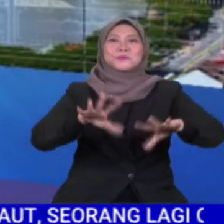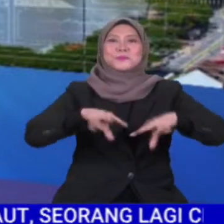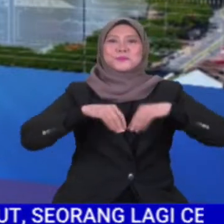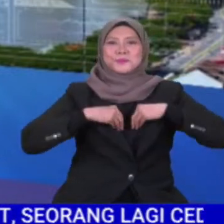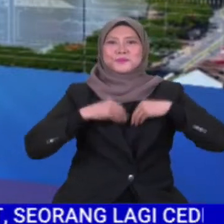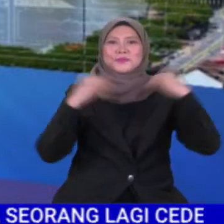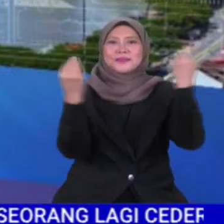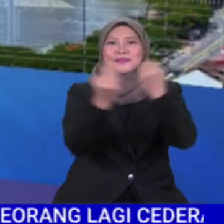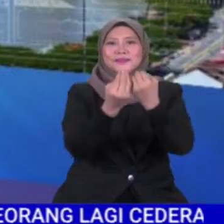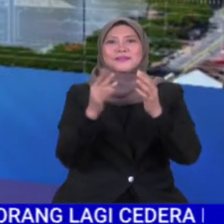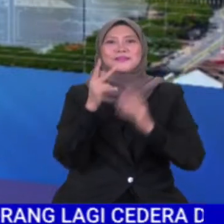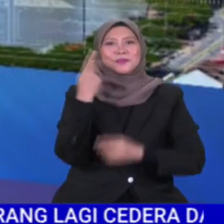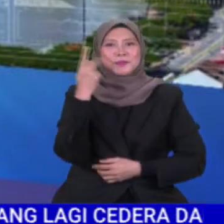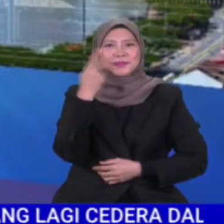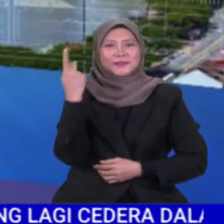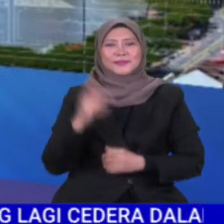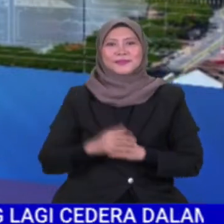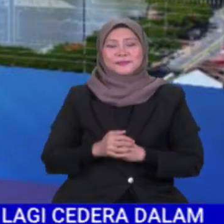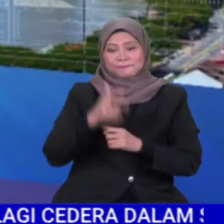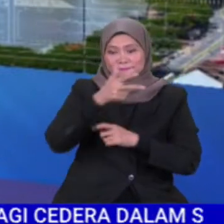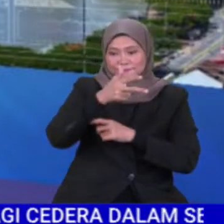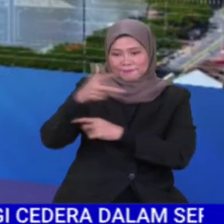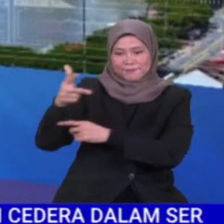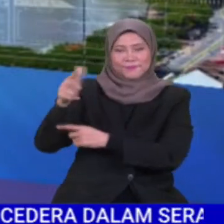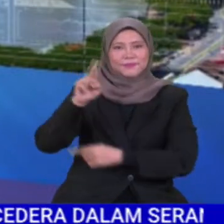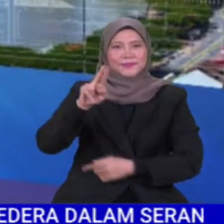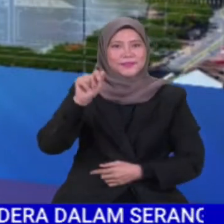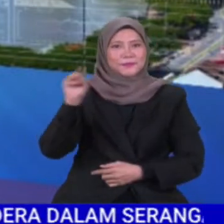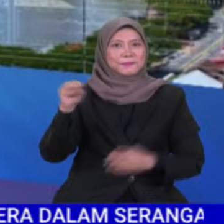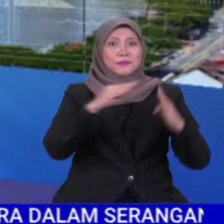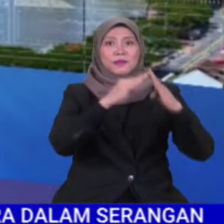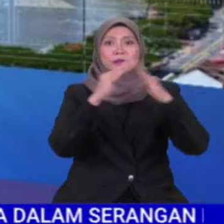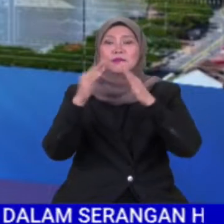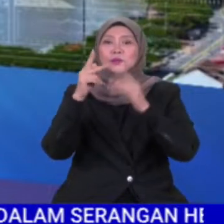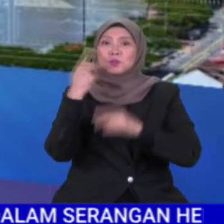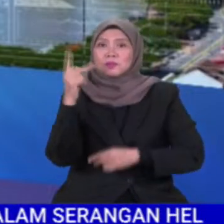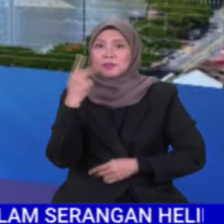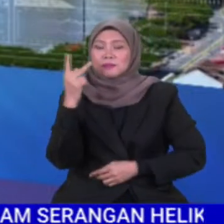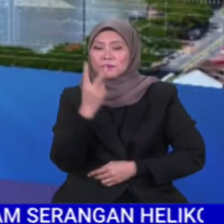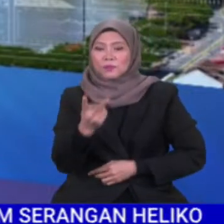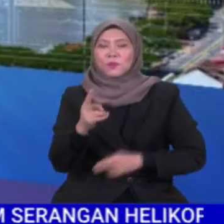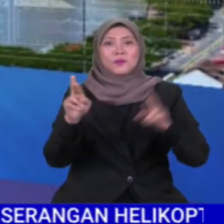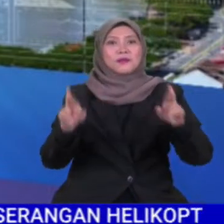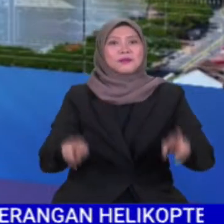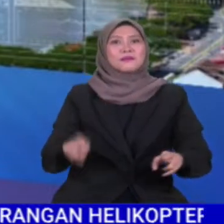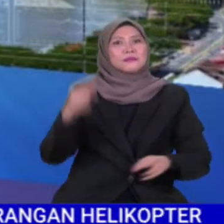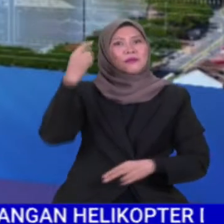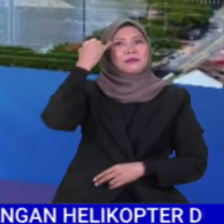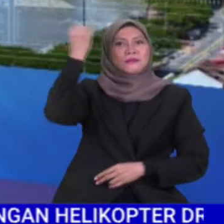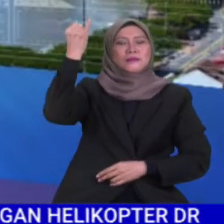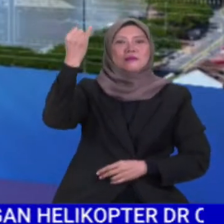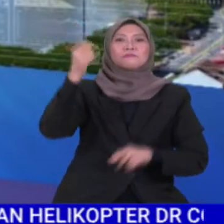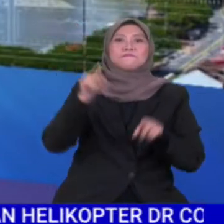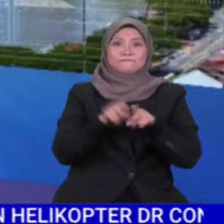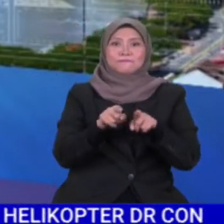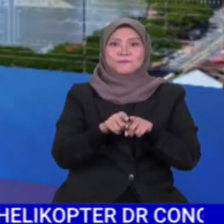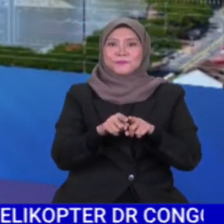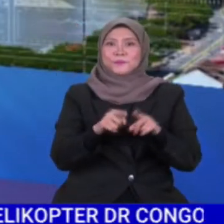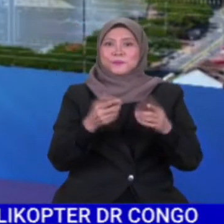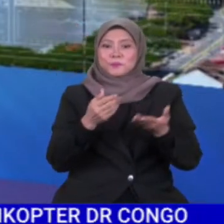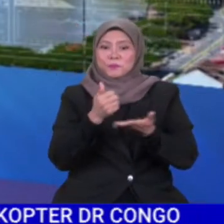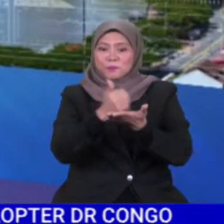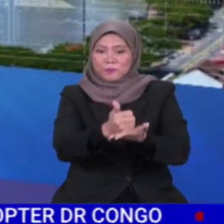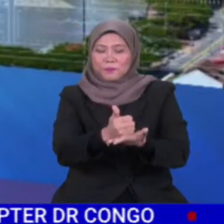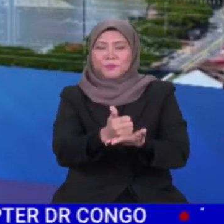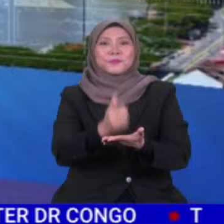umum khasnya di Kuching. Tinjauan RTM di sekitar Bandaraya Kuching mendapati rakyat bersependapat bahawa inisiatif tersebut